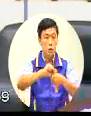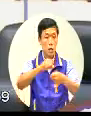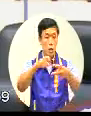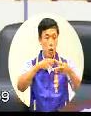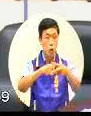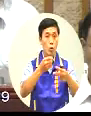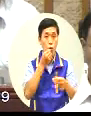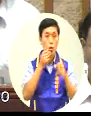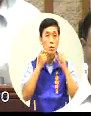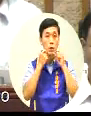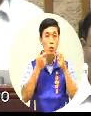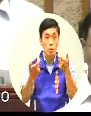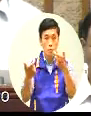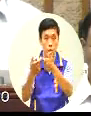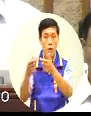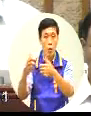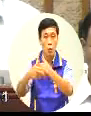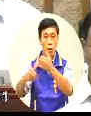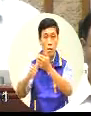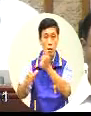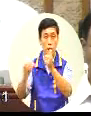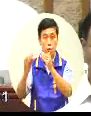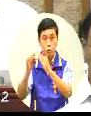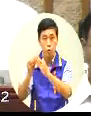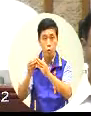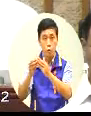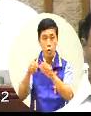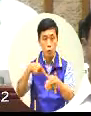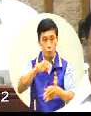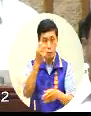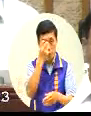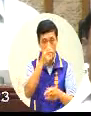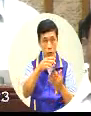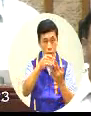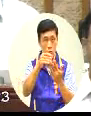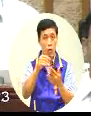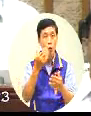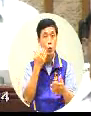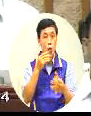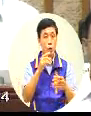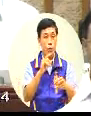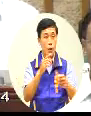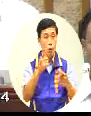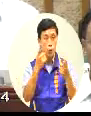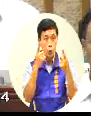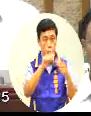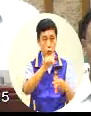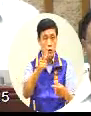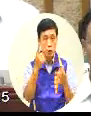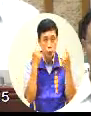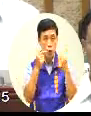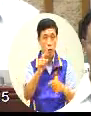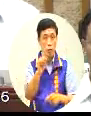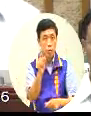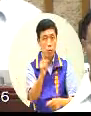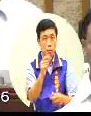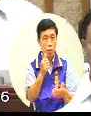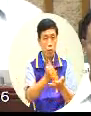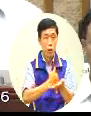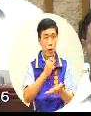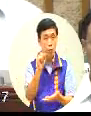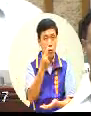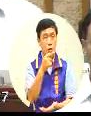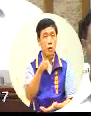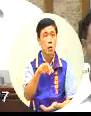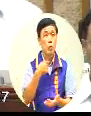们会配合卫生局去抽查。但是就是说在原产地的部分，比如说它是经过农民在生产出来，在我们比如说我